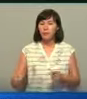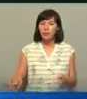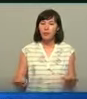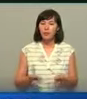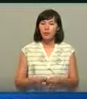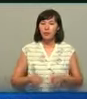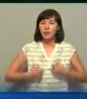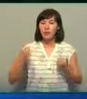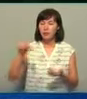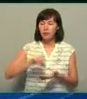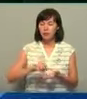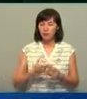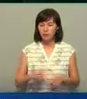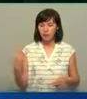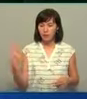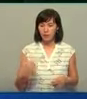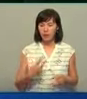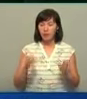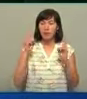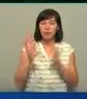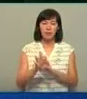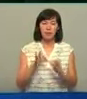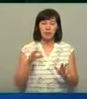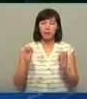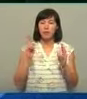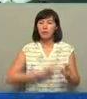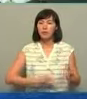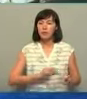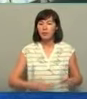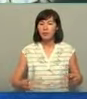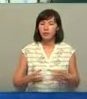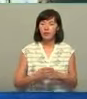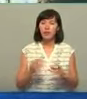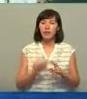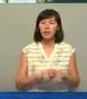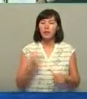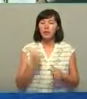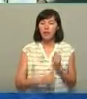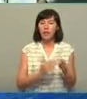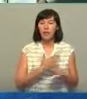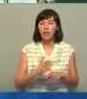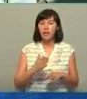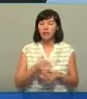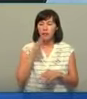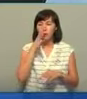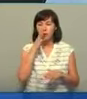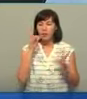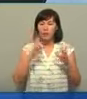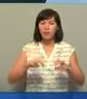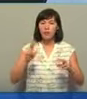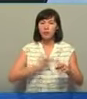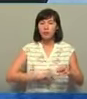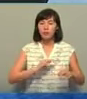тең дәрежеде атсалыспақ. Ол үшін қос тараптан мамандар іріктеліп, арнайы жұмыс тобы құрылады. Сөйтіп олар әр салаға белгілі мерзім көлемінде